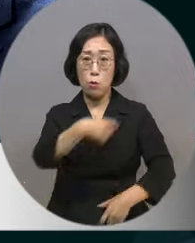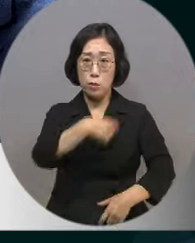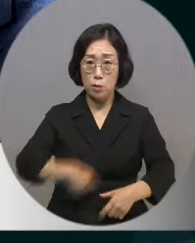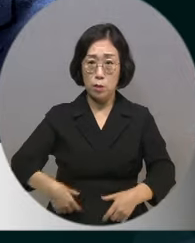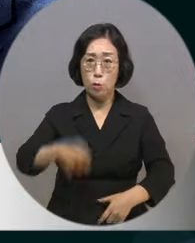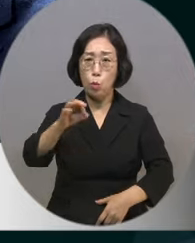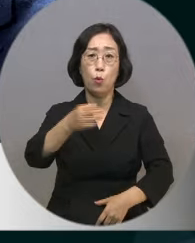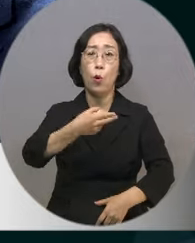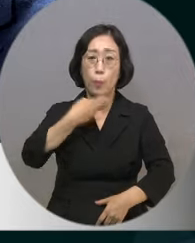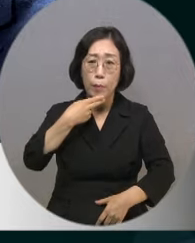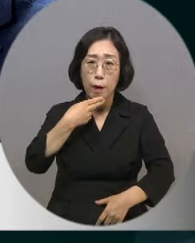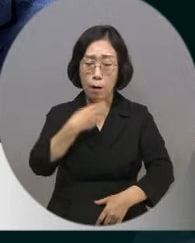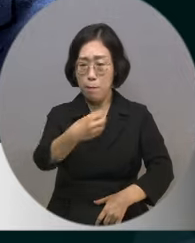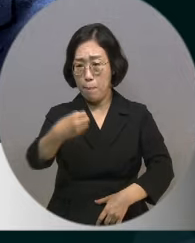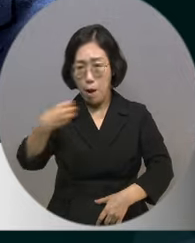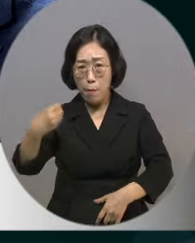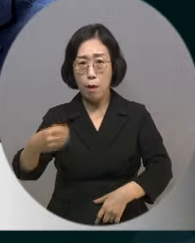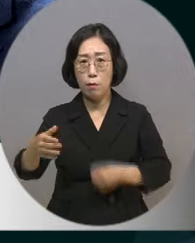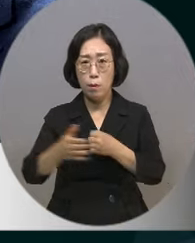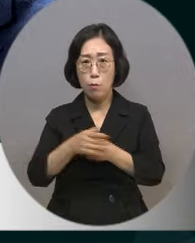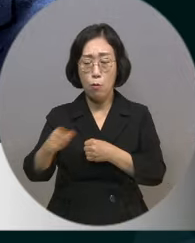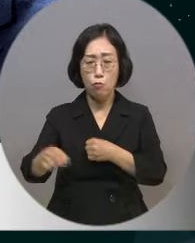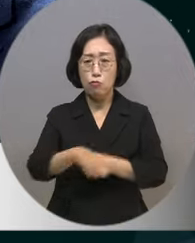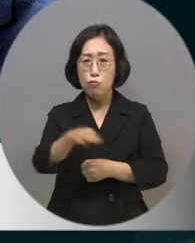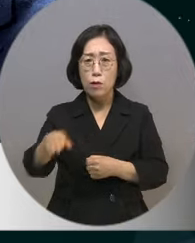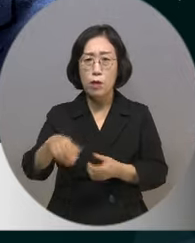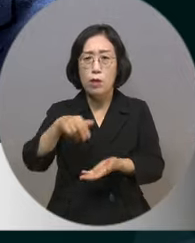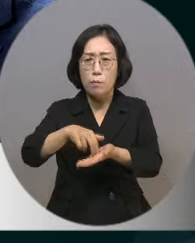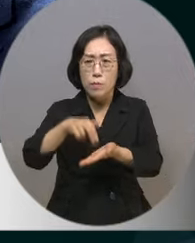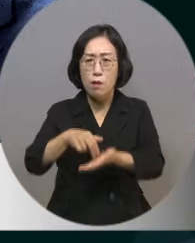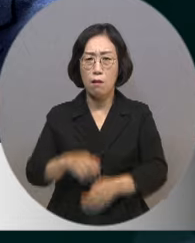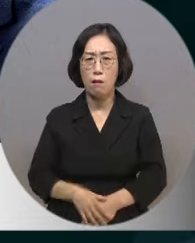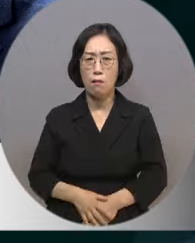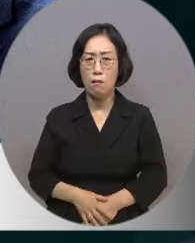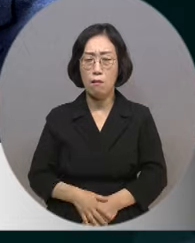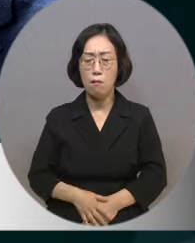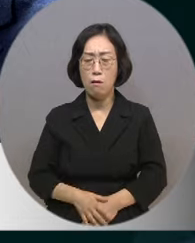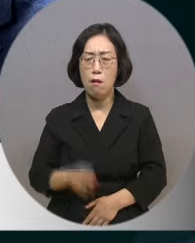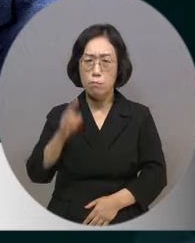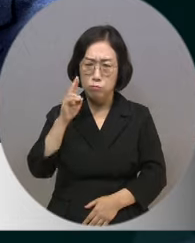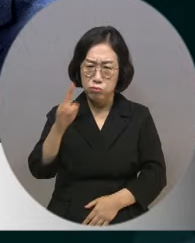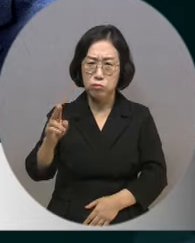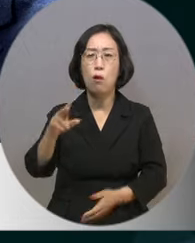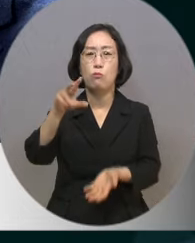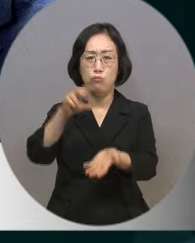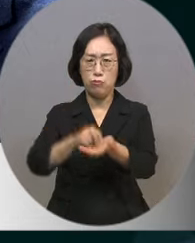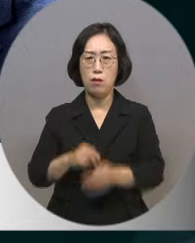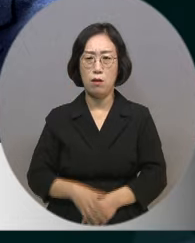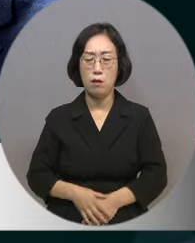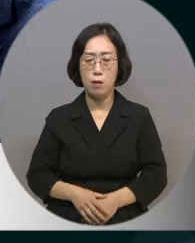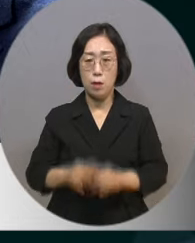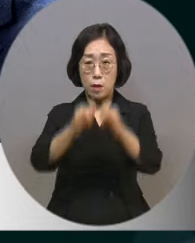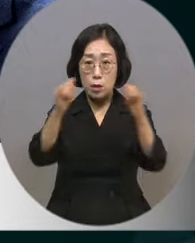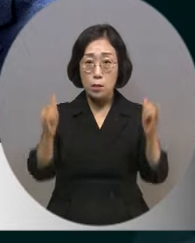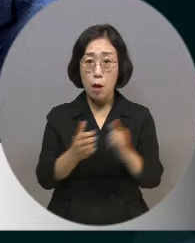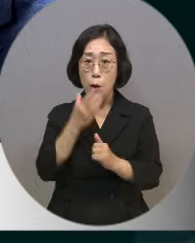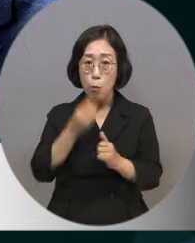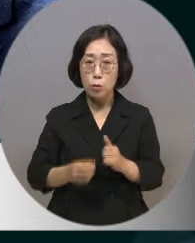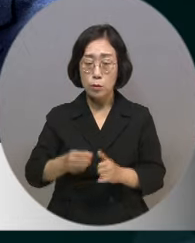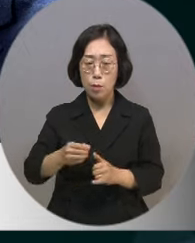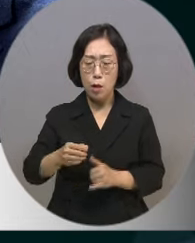이래서 중간에 조금 저희가 이렇게 끼어 있는 상태라서 상당히 심각하고요. 사회복지관은 전국적으로